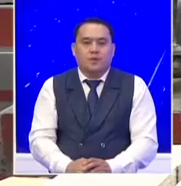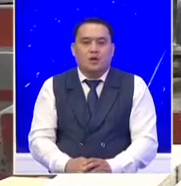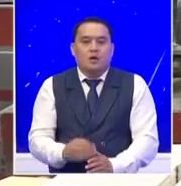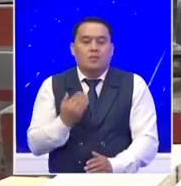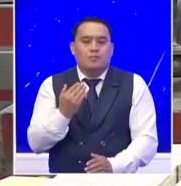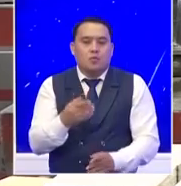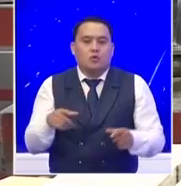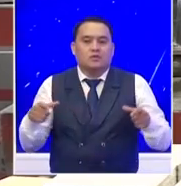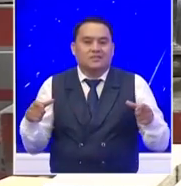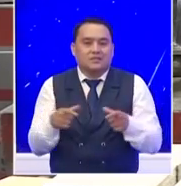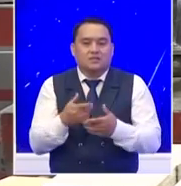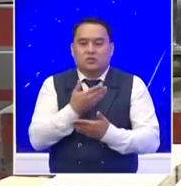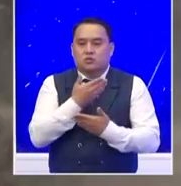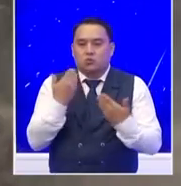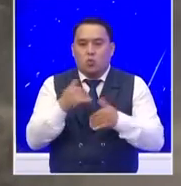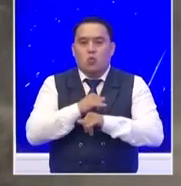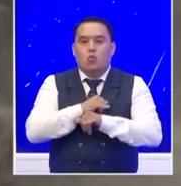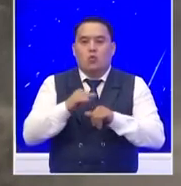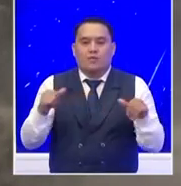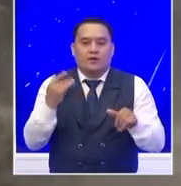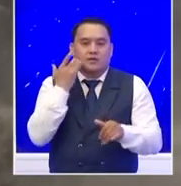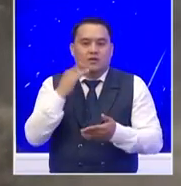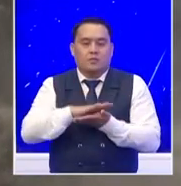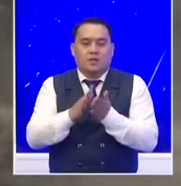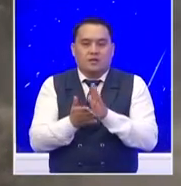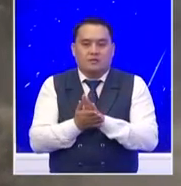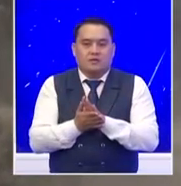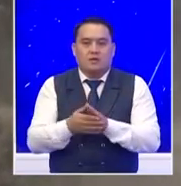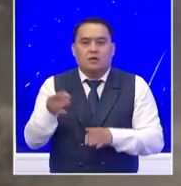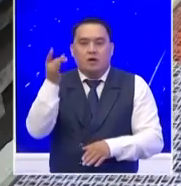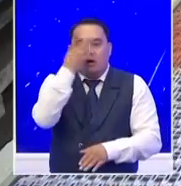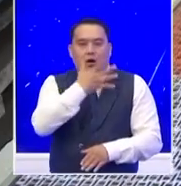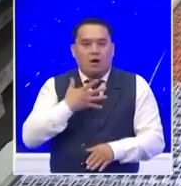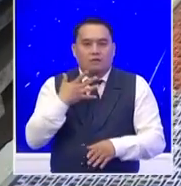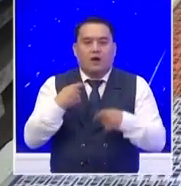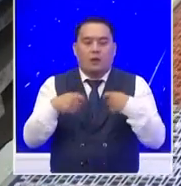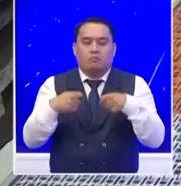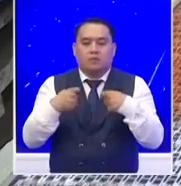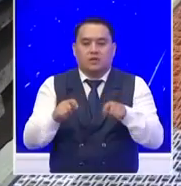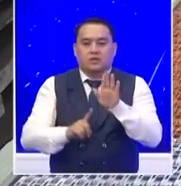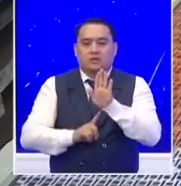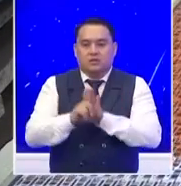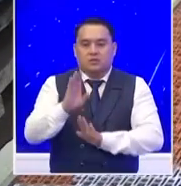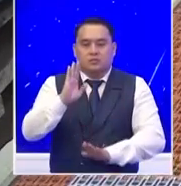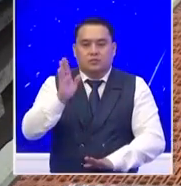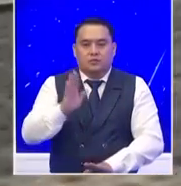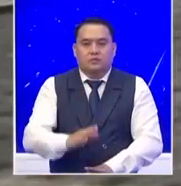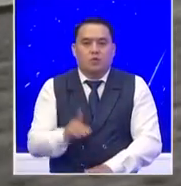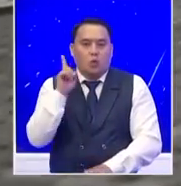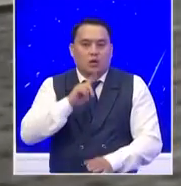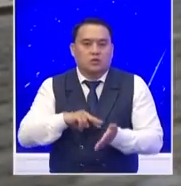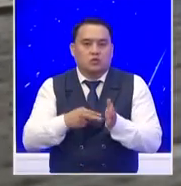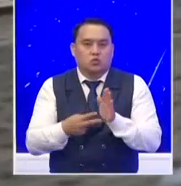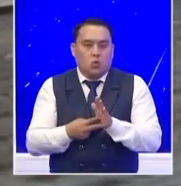шектелмейді. Экспорт көкжиегін кеңітпек. Қайнардың қуатты өнімі Африка нарығында да сатылымға шығарылады. Әзірге